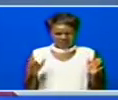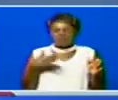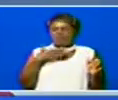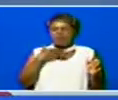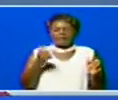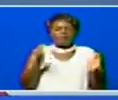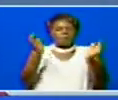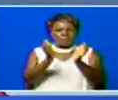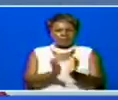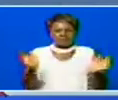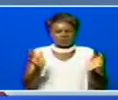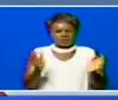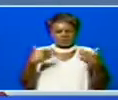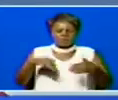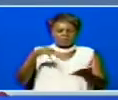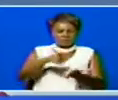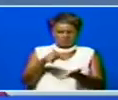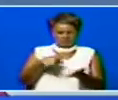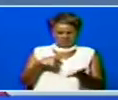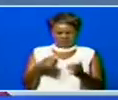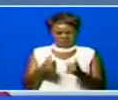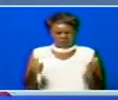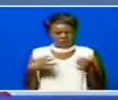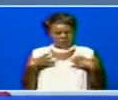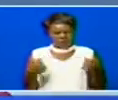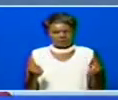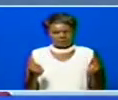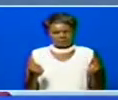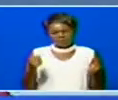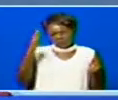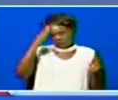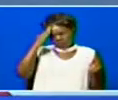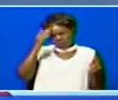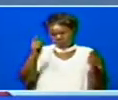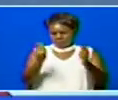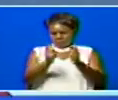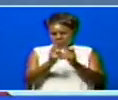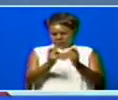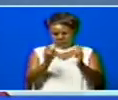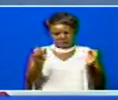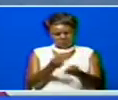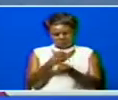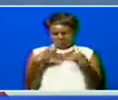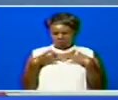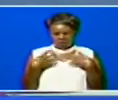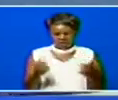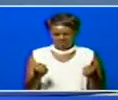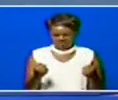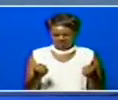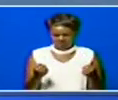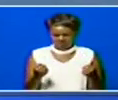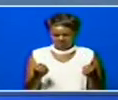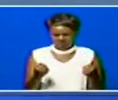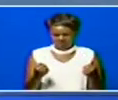kuona hatua imechukuliwa dhidi ya wahusika ndio ujihisi kwamba umepona kabisa? Unajua hicho kidonda akiwezi pona